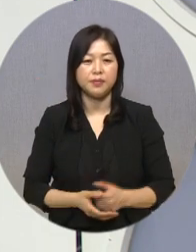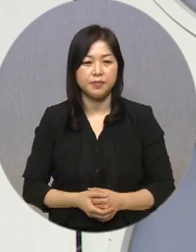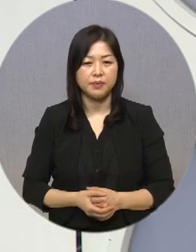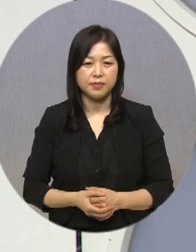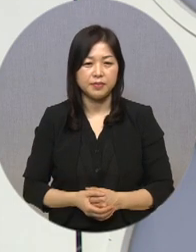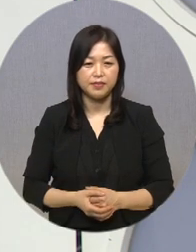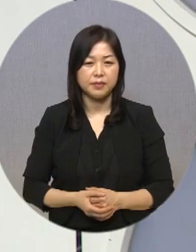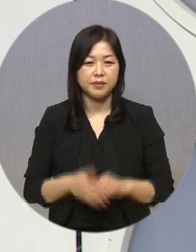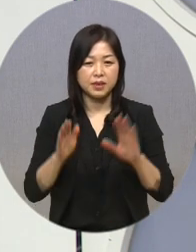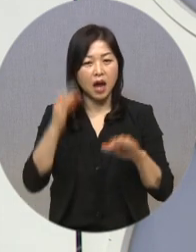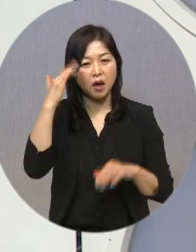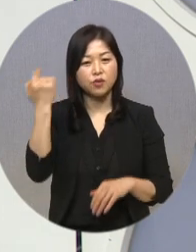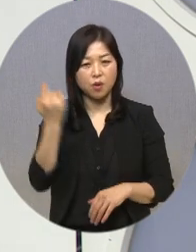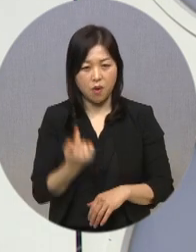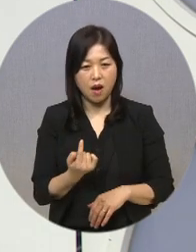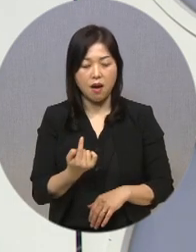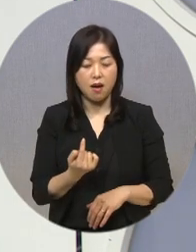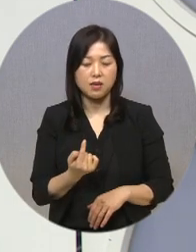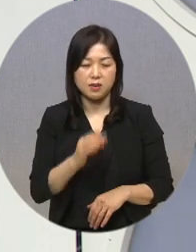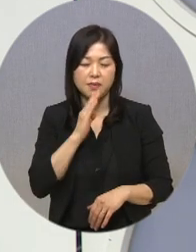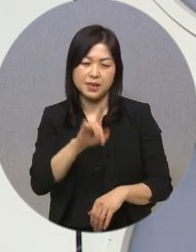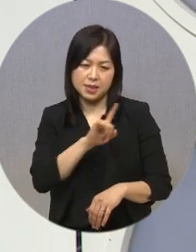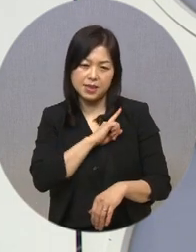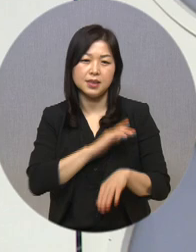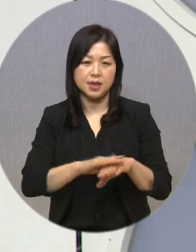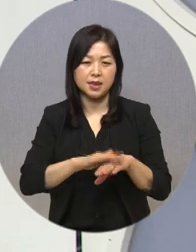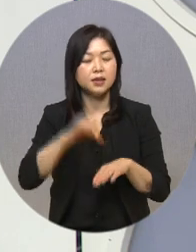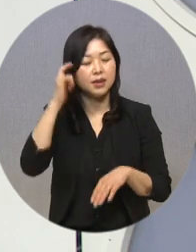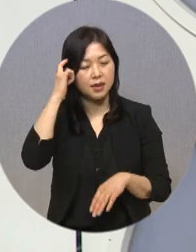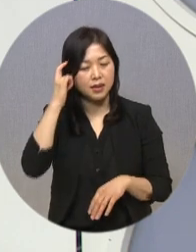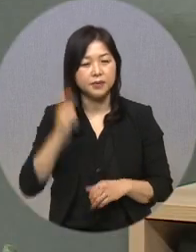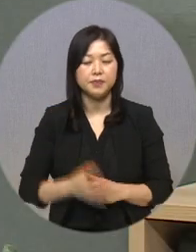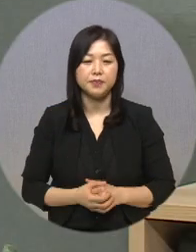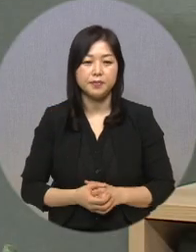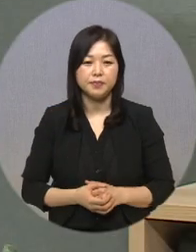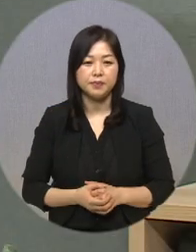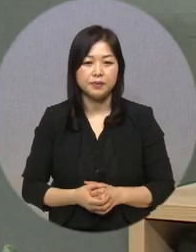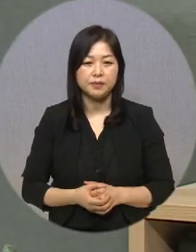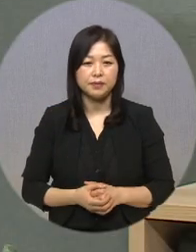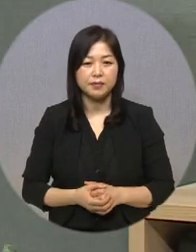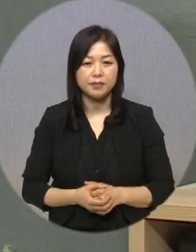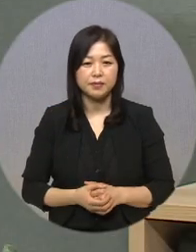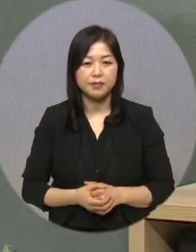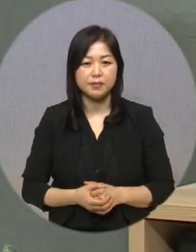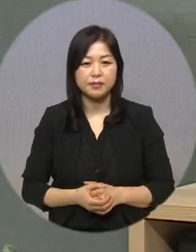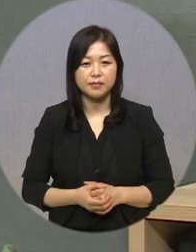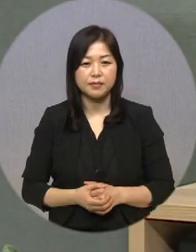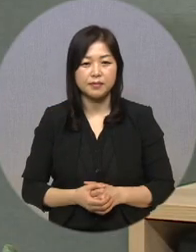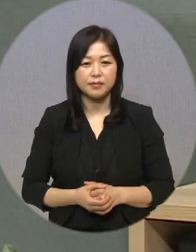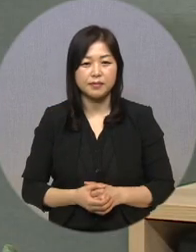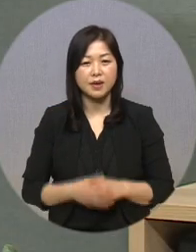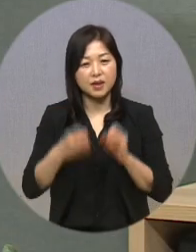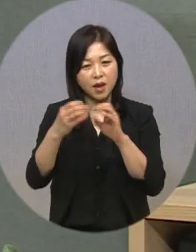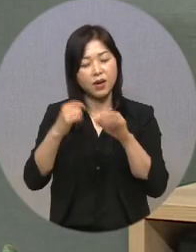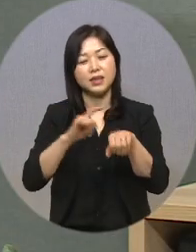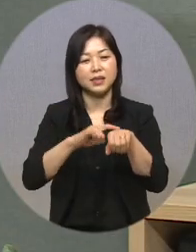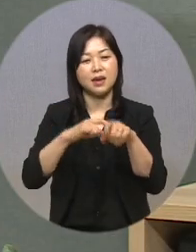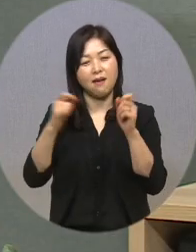지금 한국에 돌아온 걸 가장 잘했다고 생각해요. 일생에. 예. 그 시간이 이제 다 된 것 같아요.